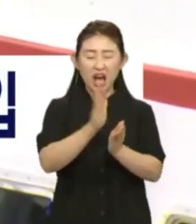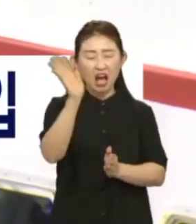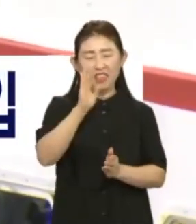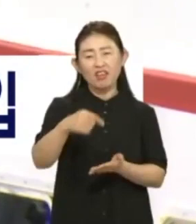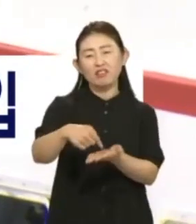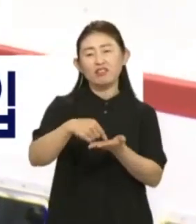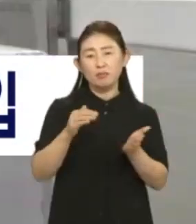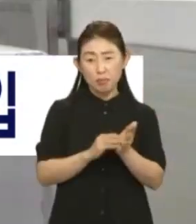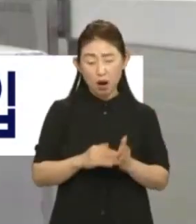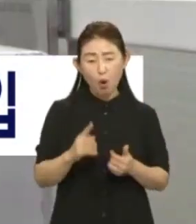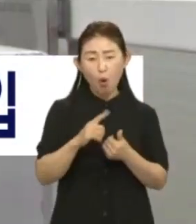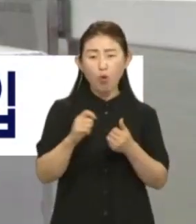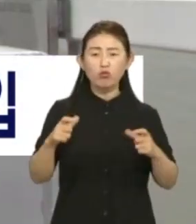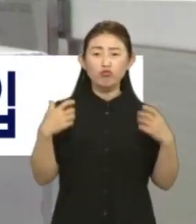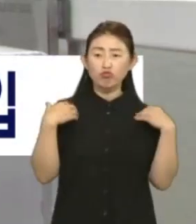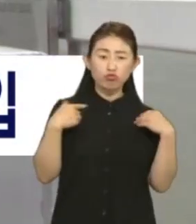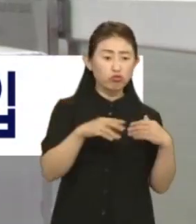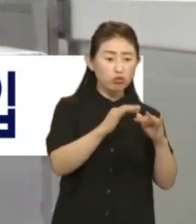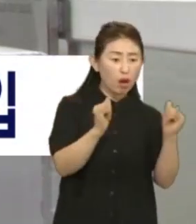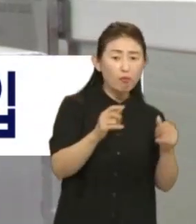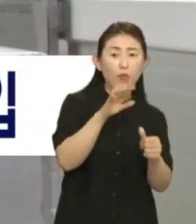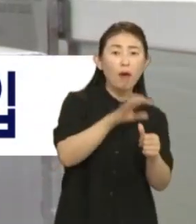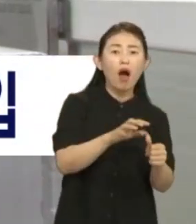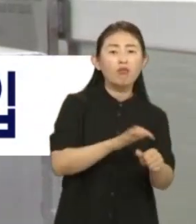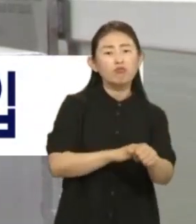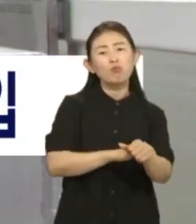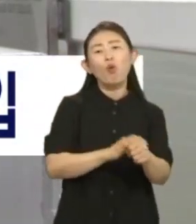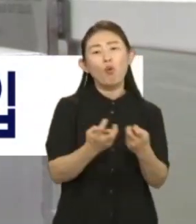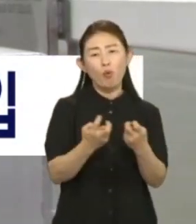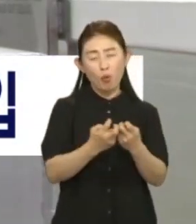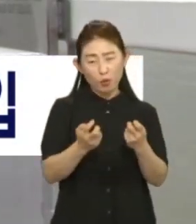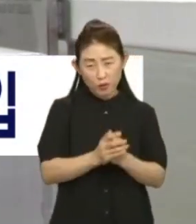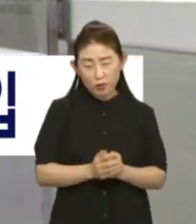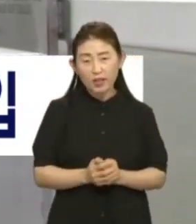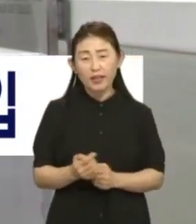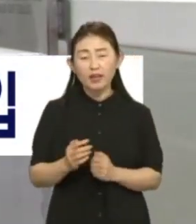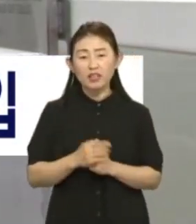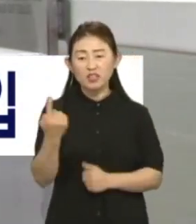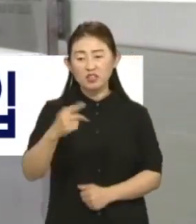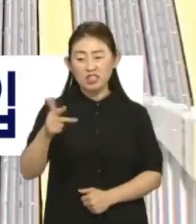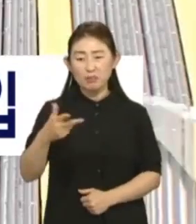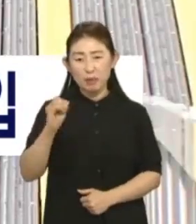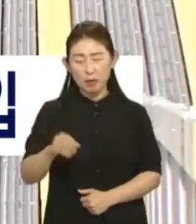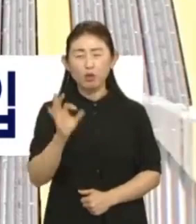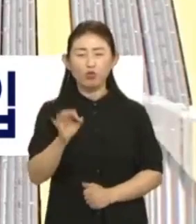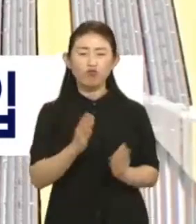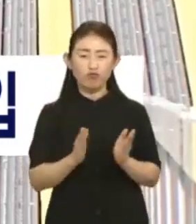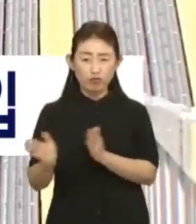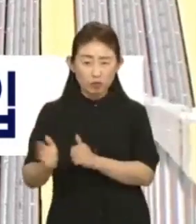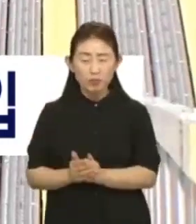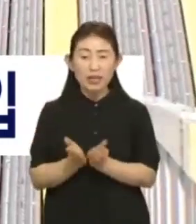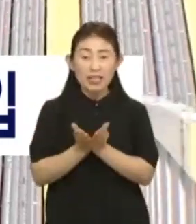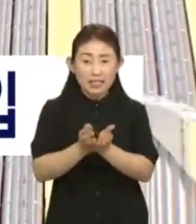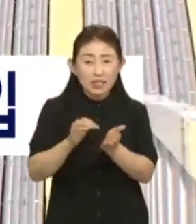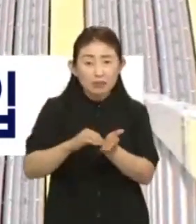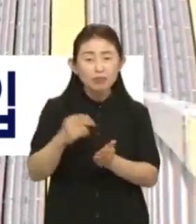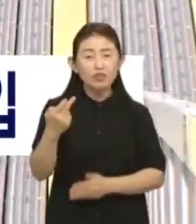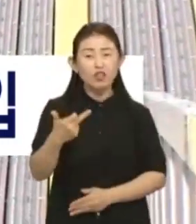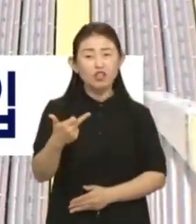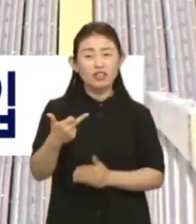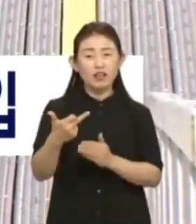했고 홍성군은 발이 묶인 점주민 불편해소를 위해 1700만원을 긴급 편성해 승선정원